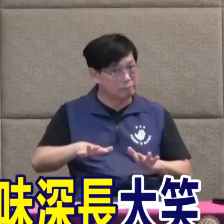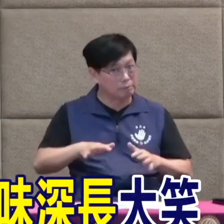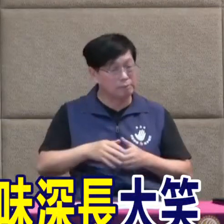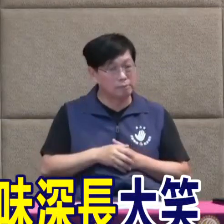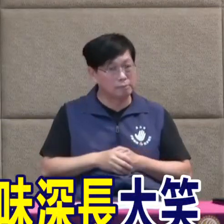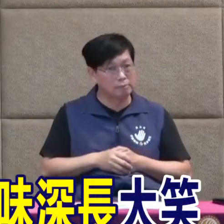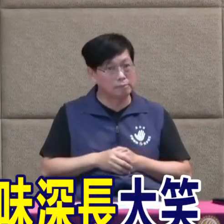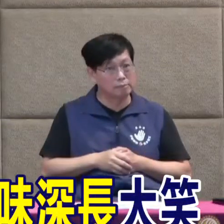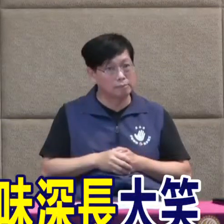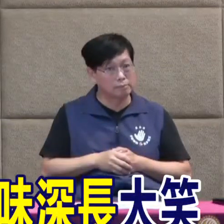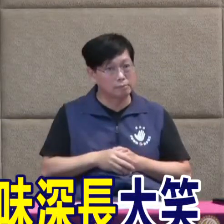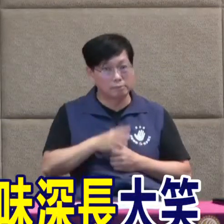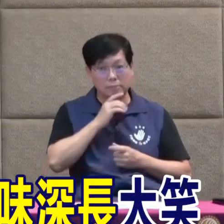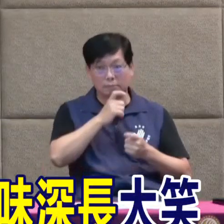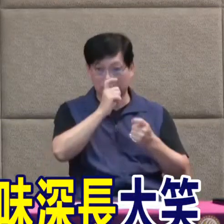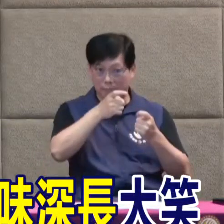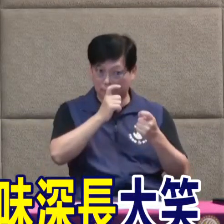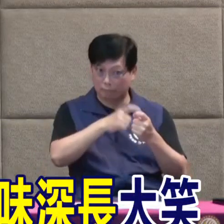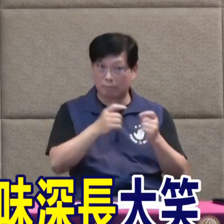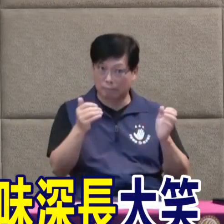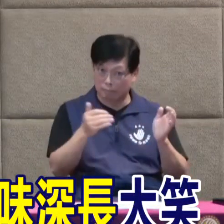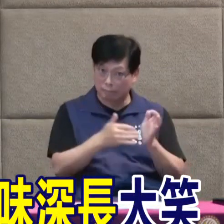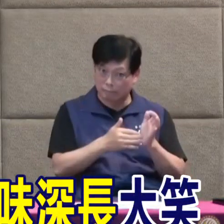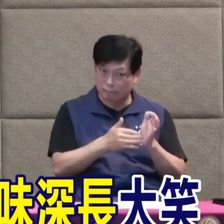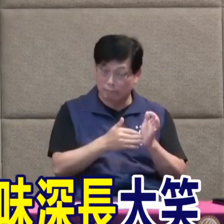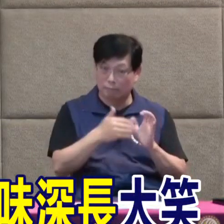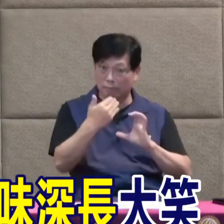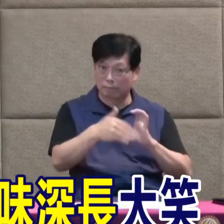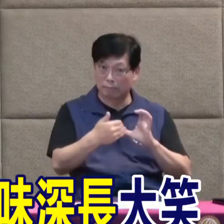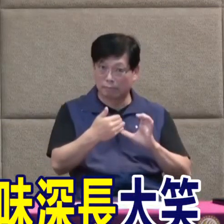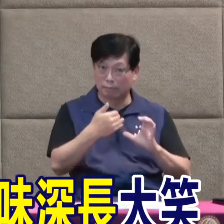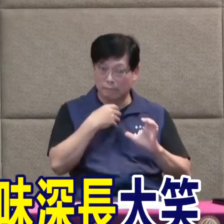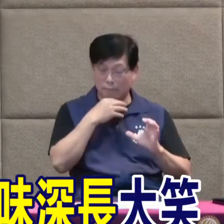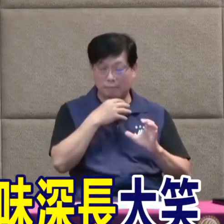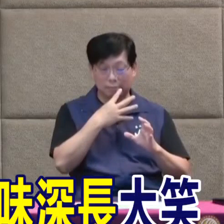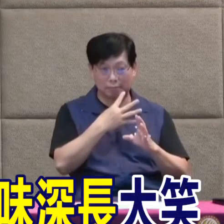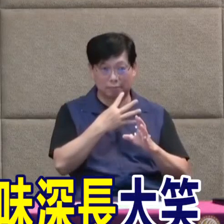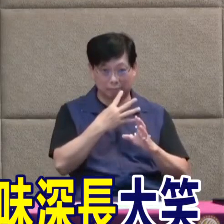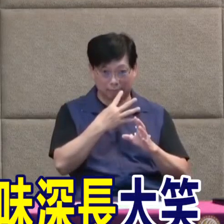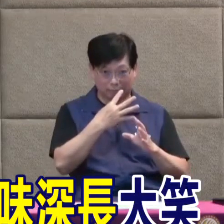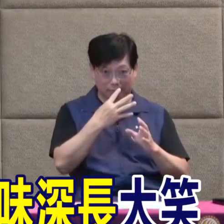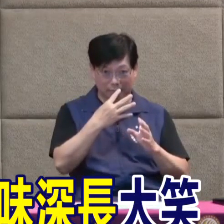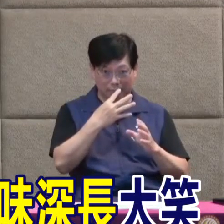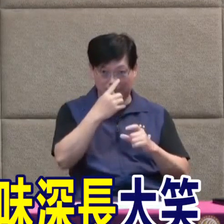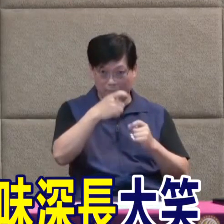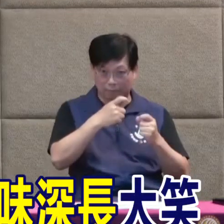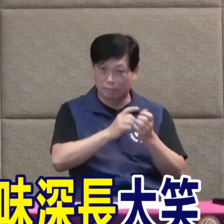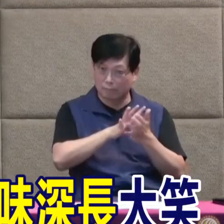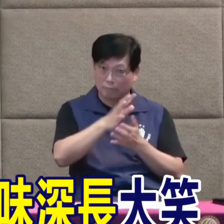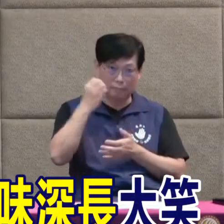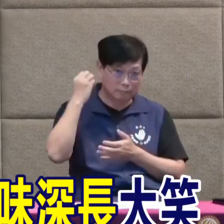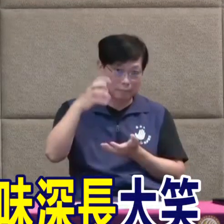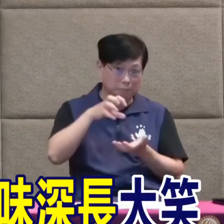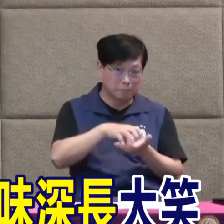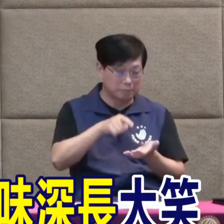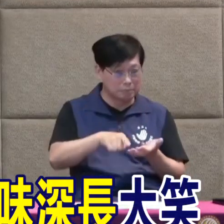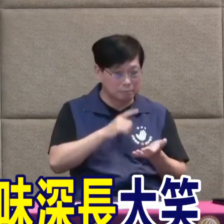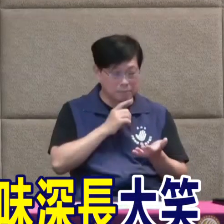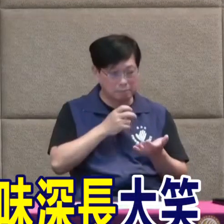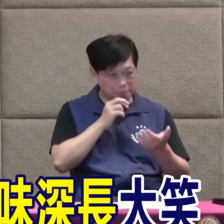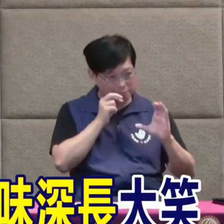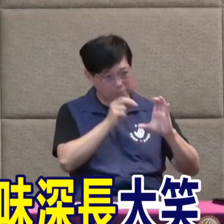电视现在是那个暌违十年的，就是电视台执照嘛。那你们有看过了吗？然后感觉